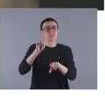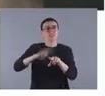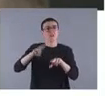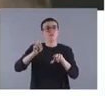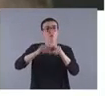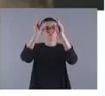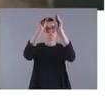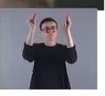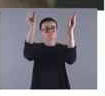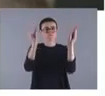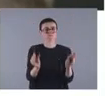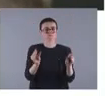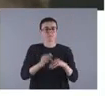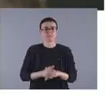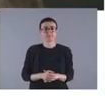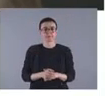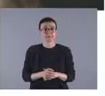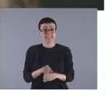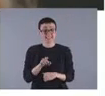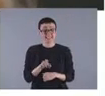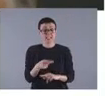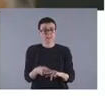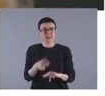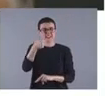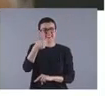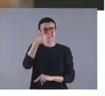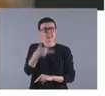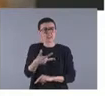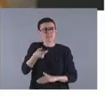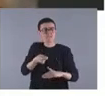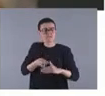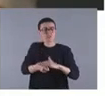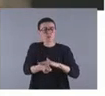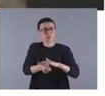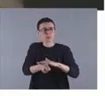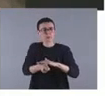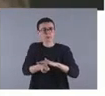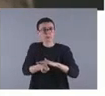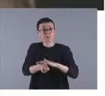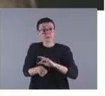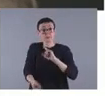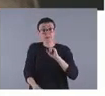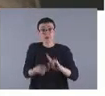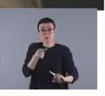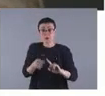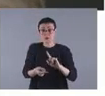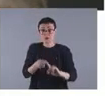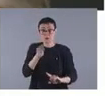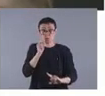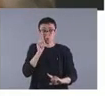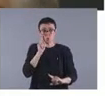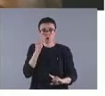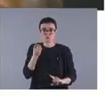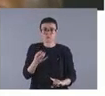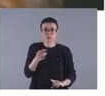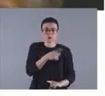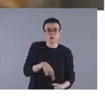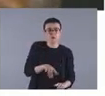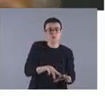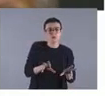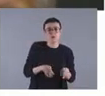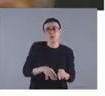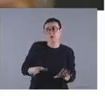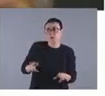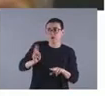tiers-financement est cruciale, car le montant des travaux à réaliser demeure un des obstacles pour atteindre